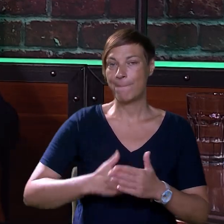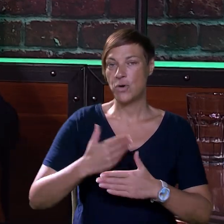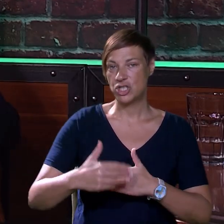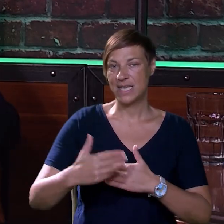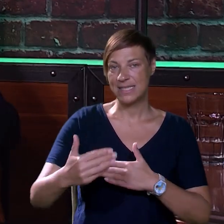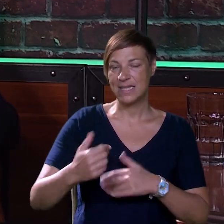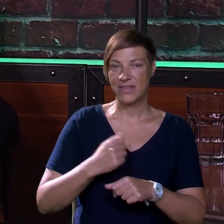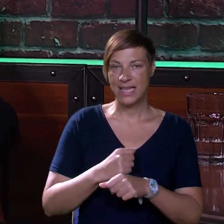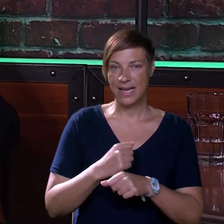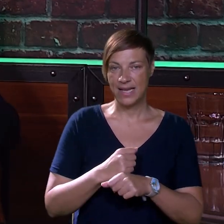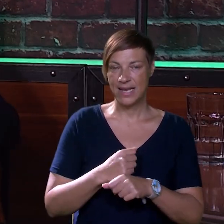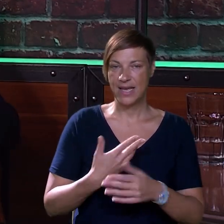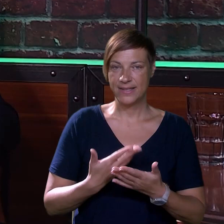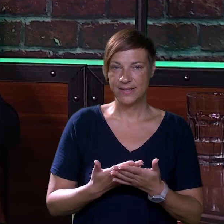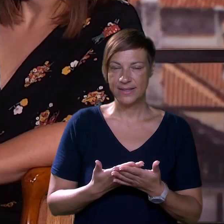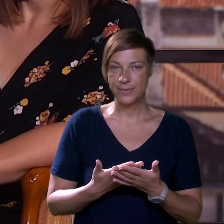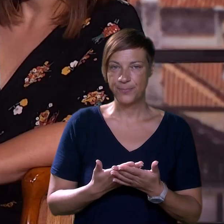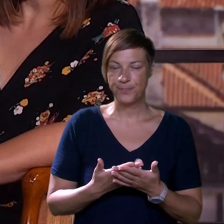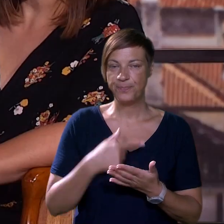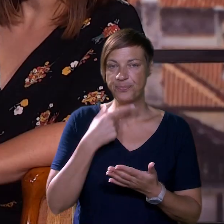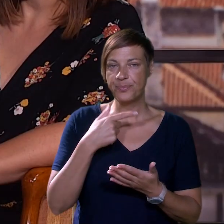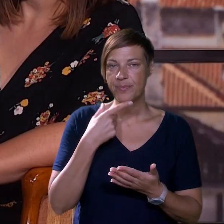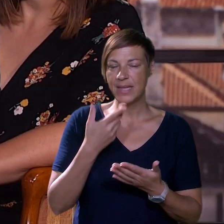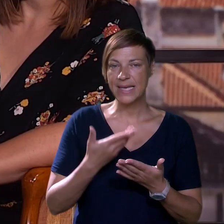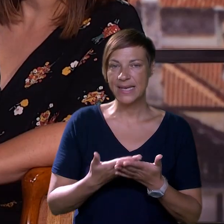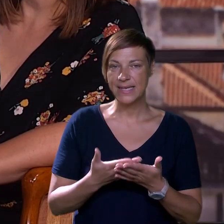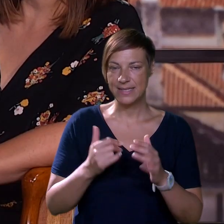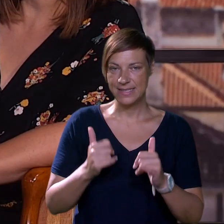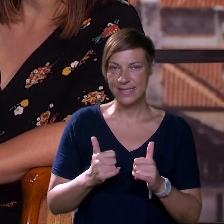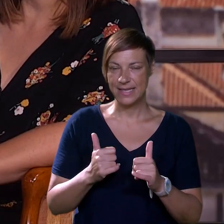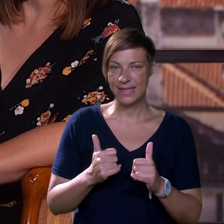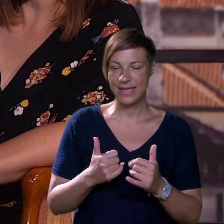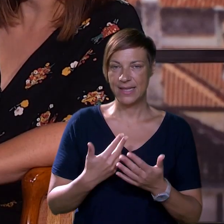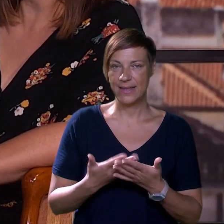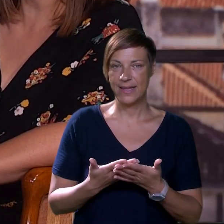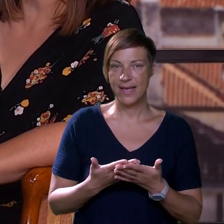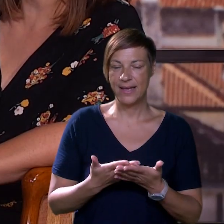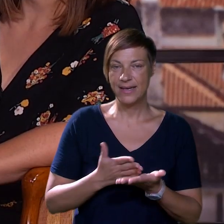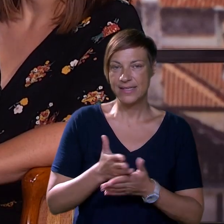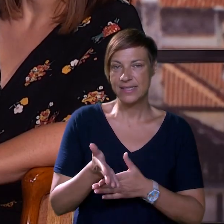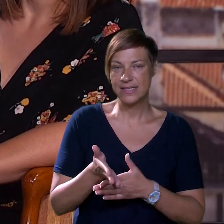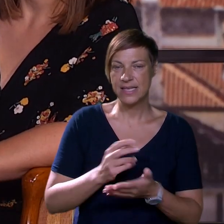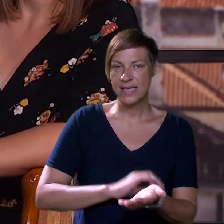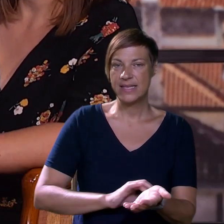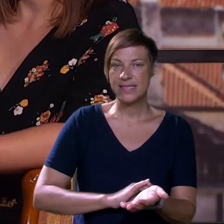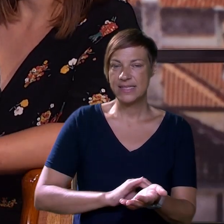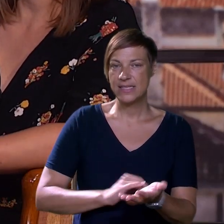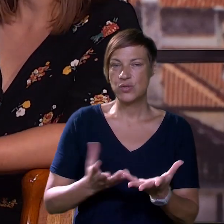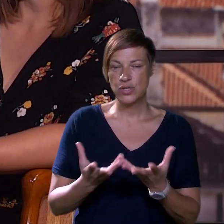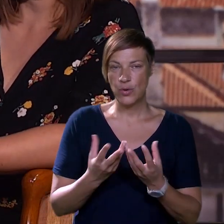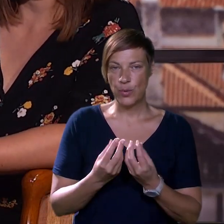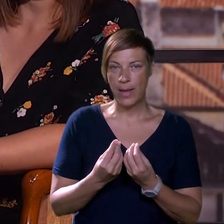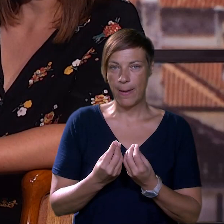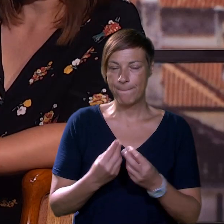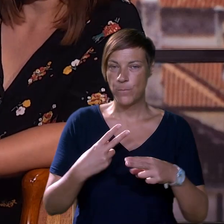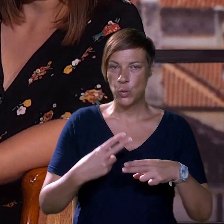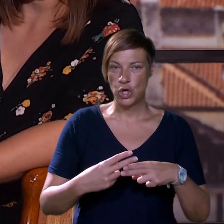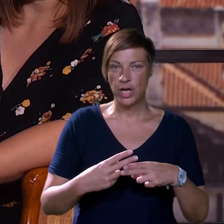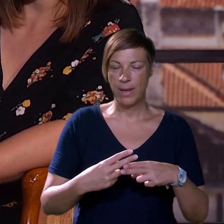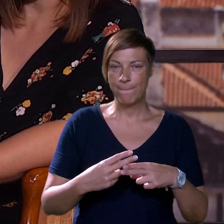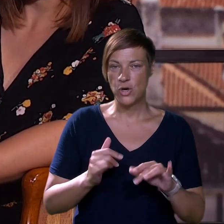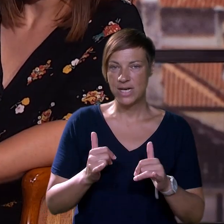dalje raditi taj posao. Rekli ste da danas stres, nažalost, uzrokuje puno toga i